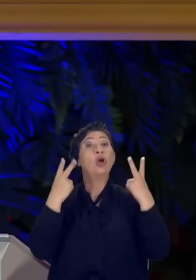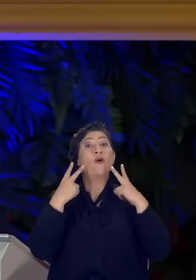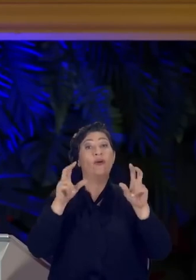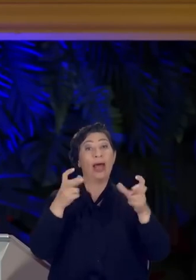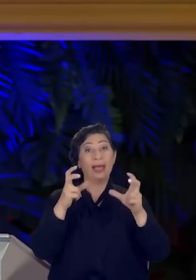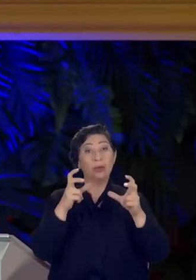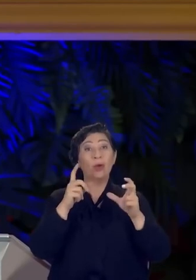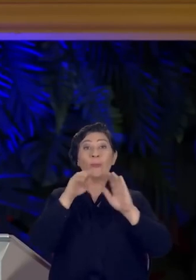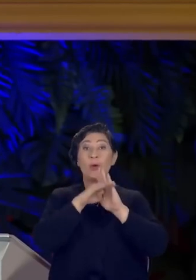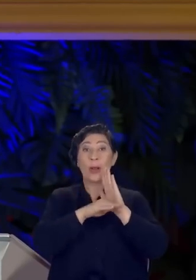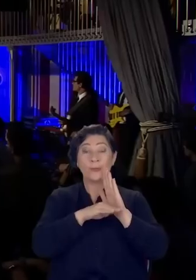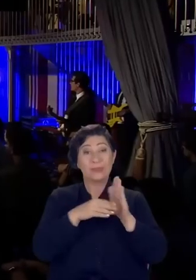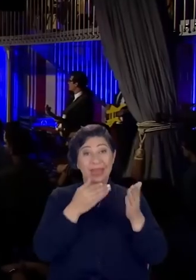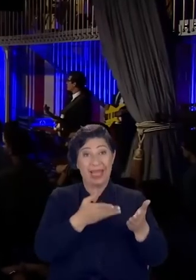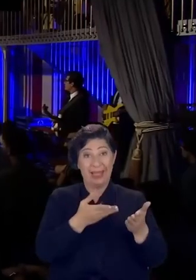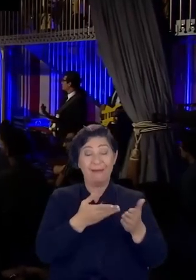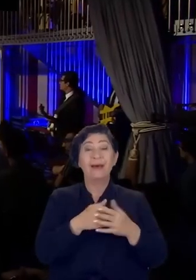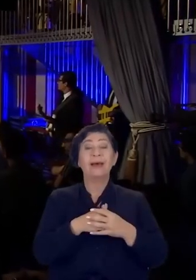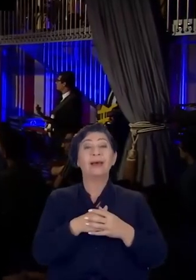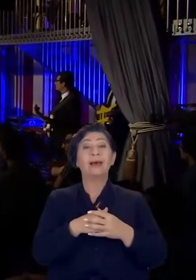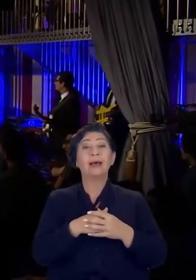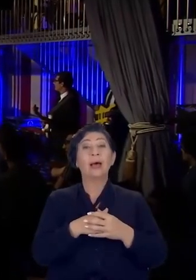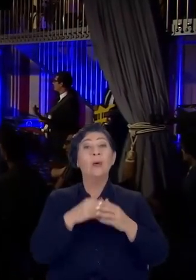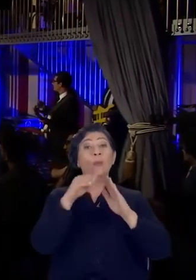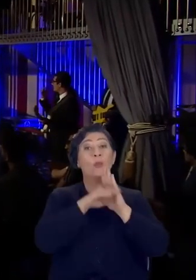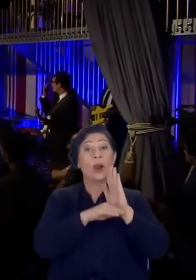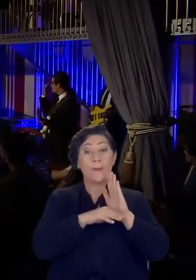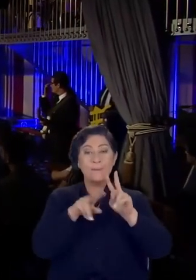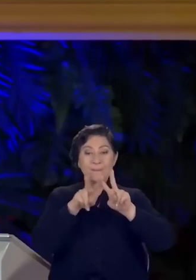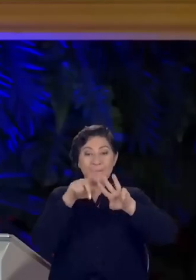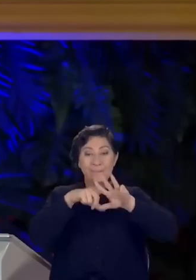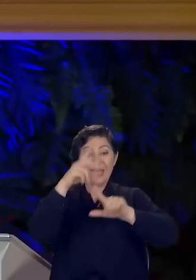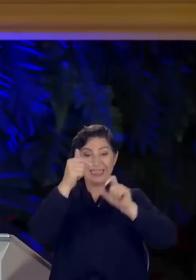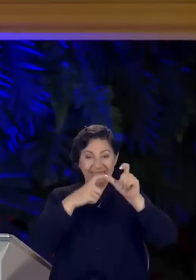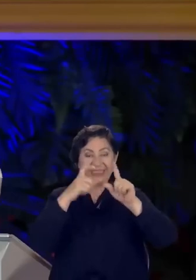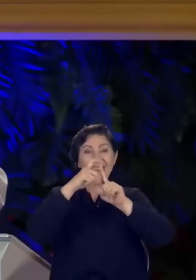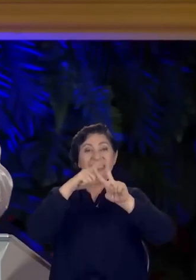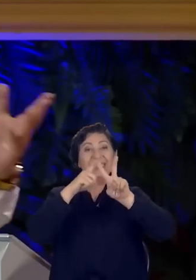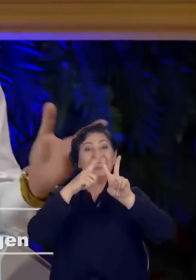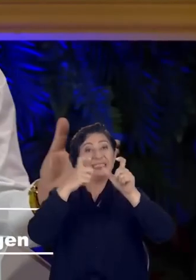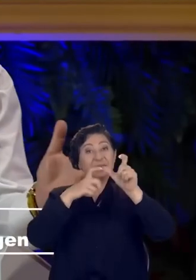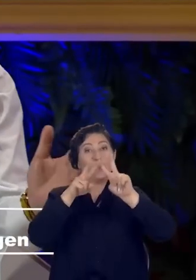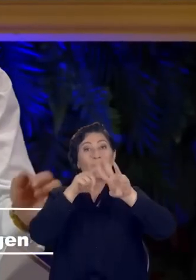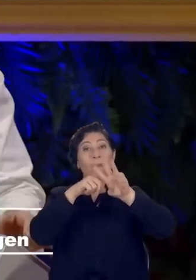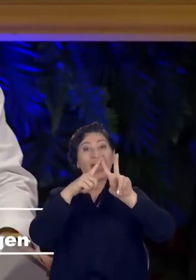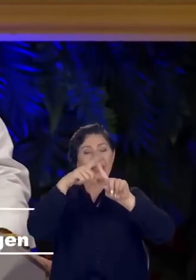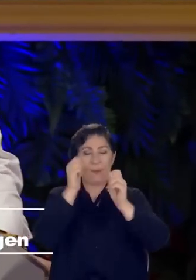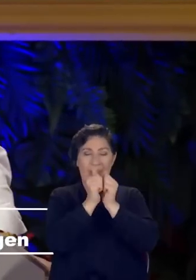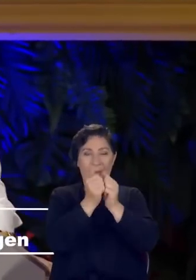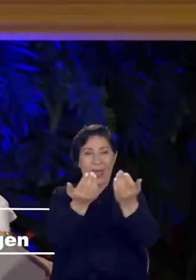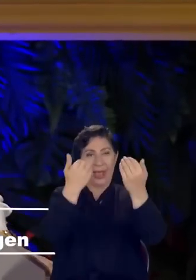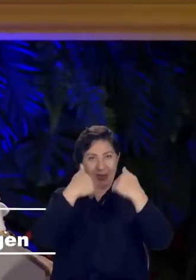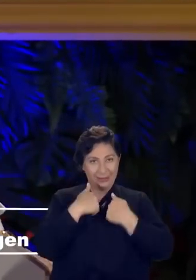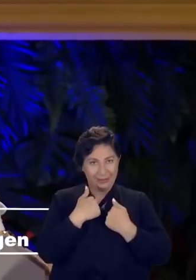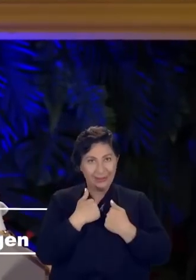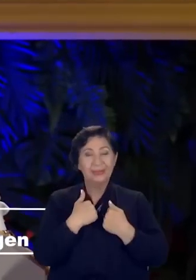Radyo'daki programda konuk ettim ve programa Melis Danışment'le beraber, harikulade bir kız Melis Danışment.